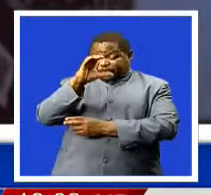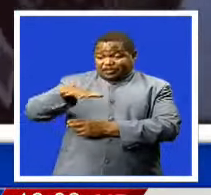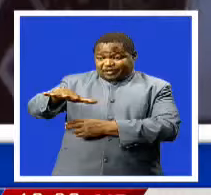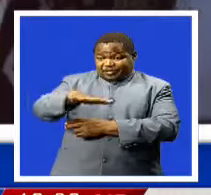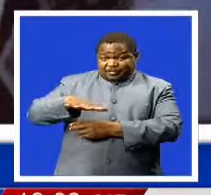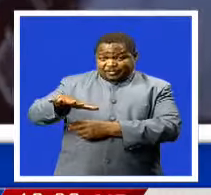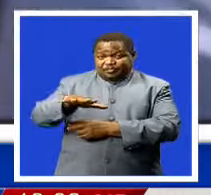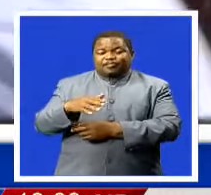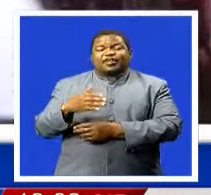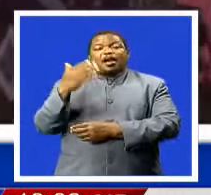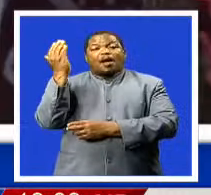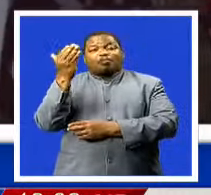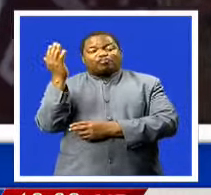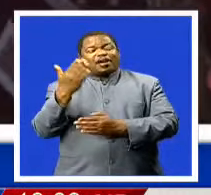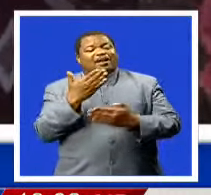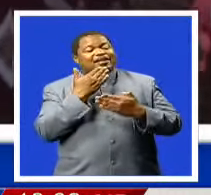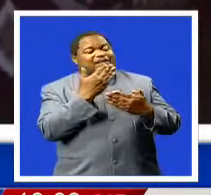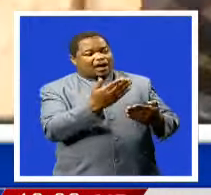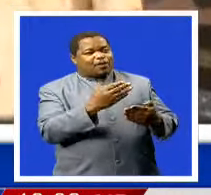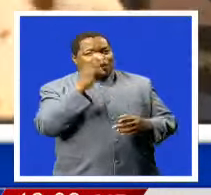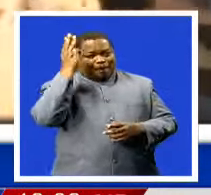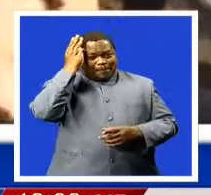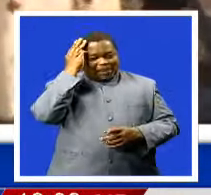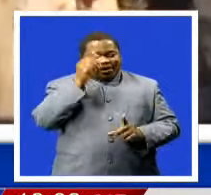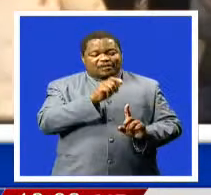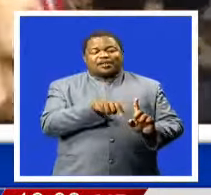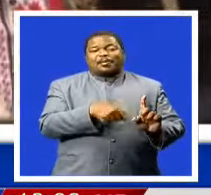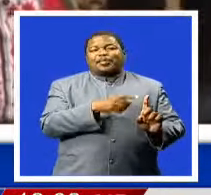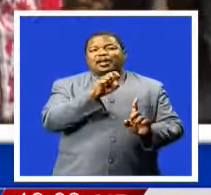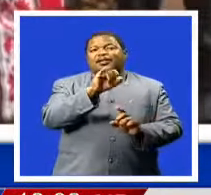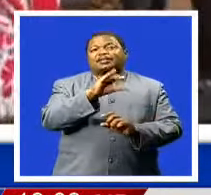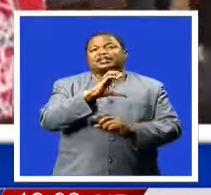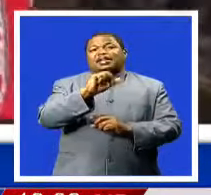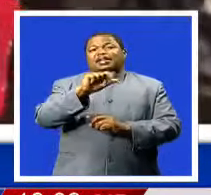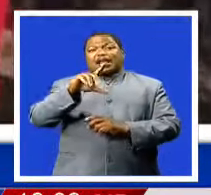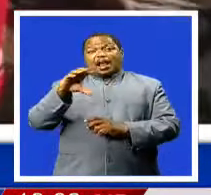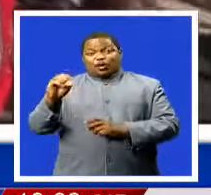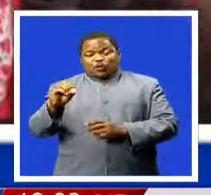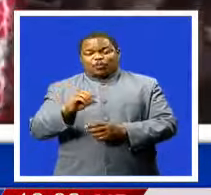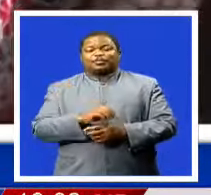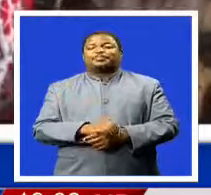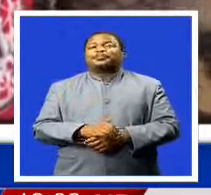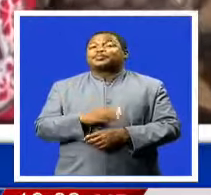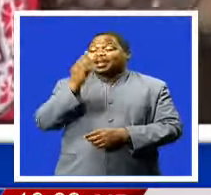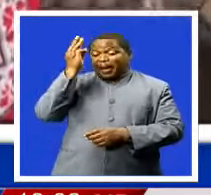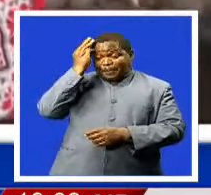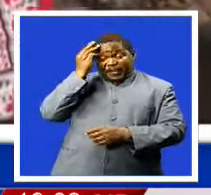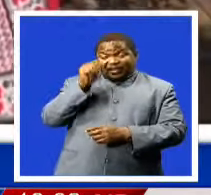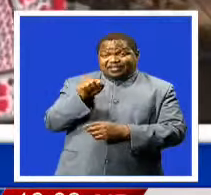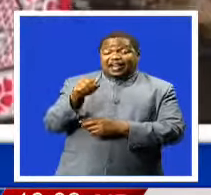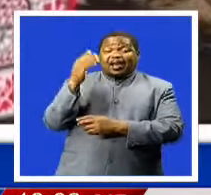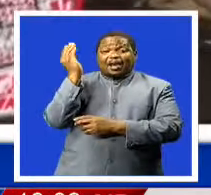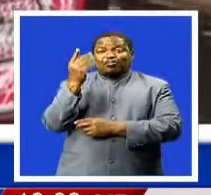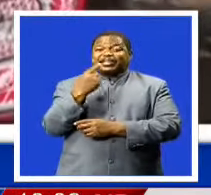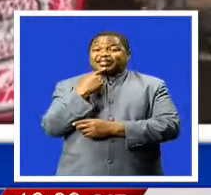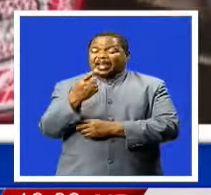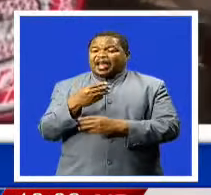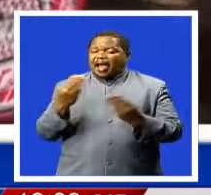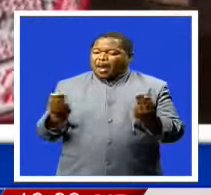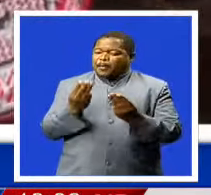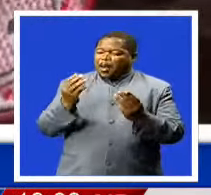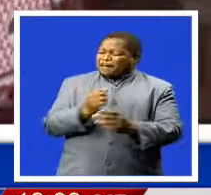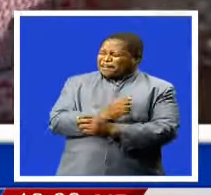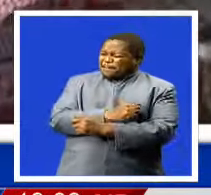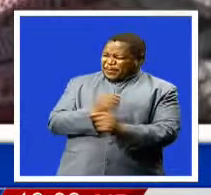kulommango. Umva nenkosi uvetile ukuthi sive sikhulu ngako lizinyane angeke